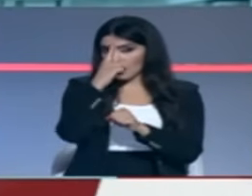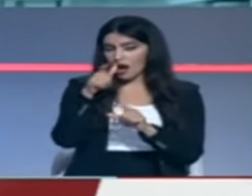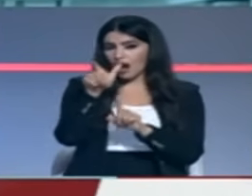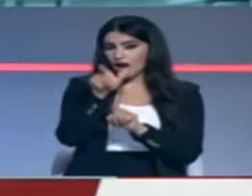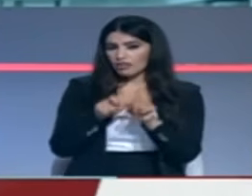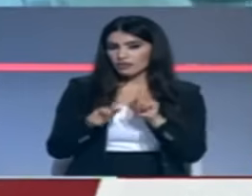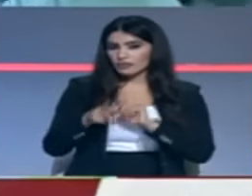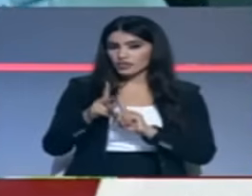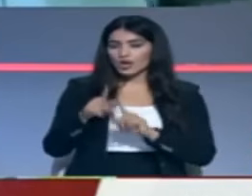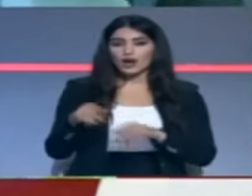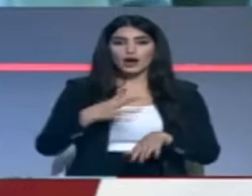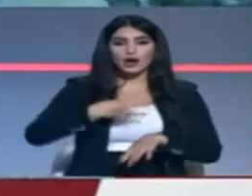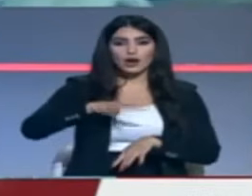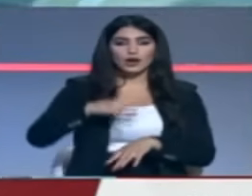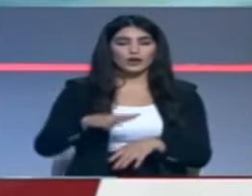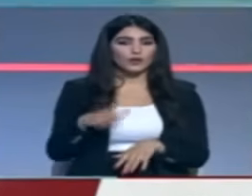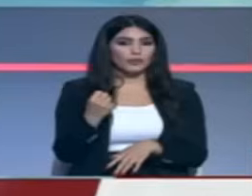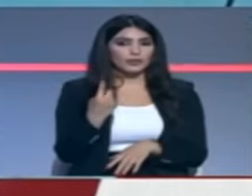إلى